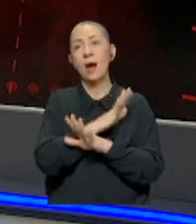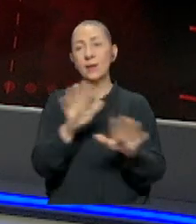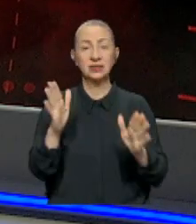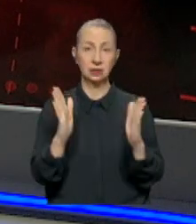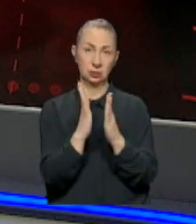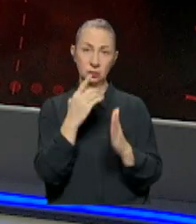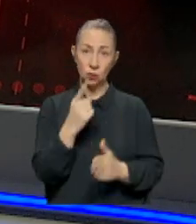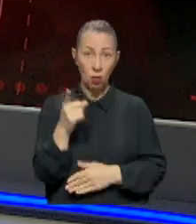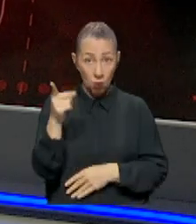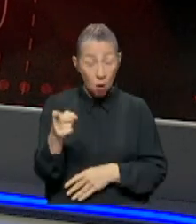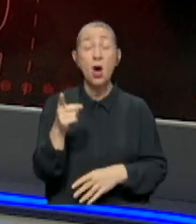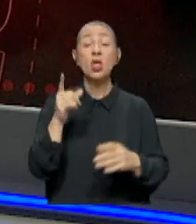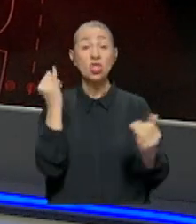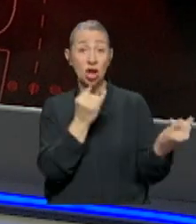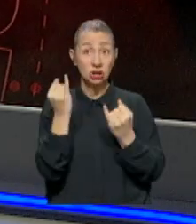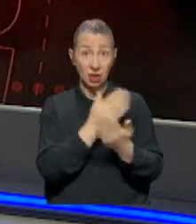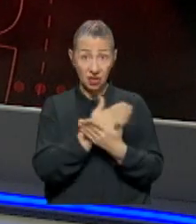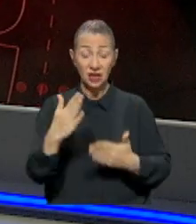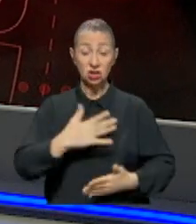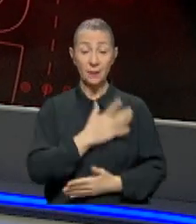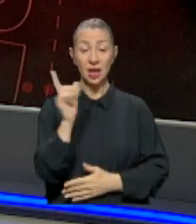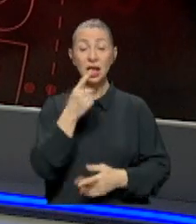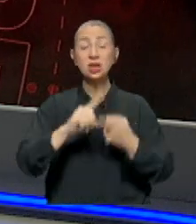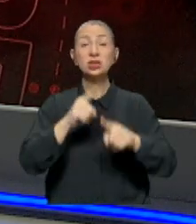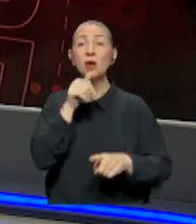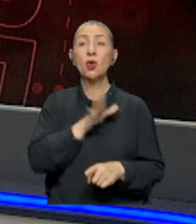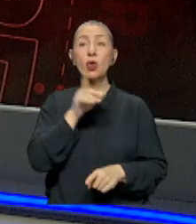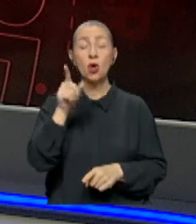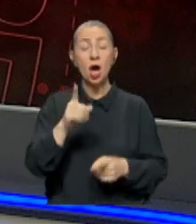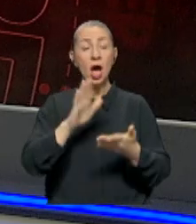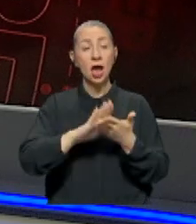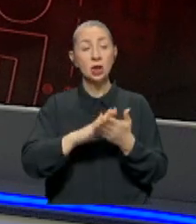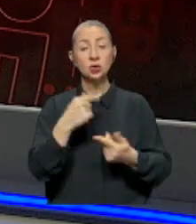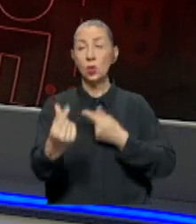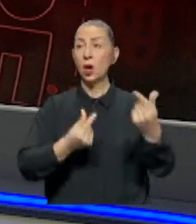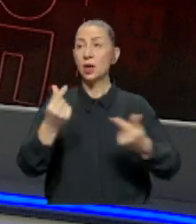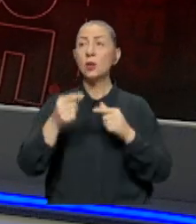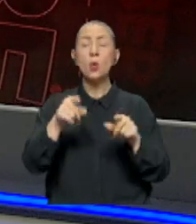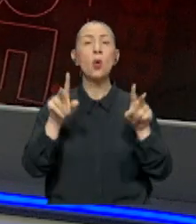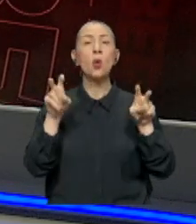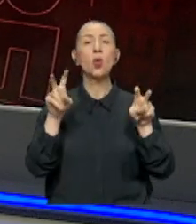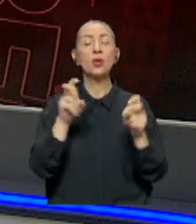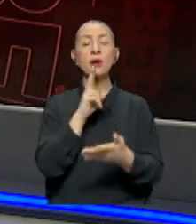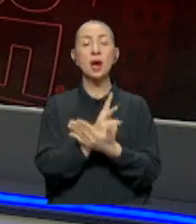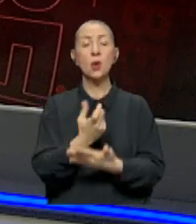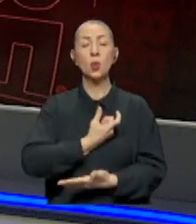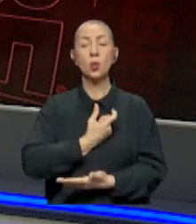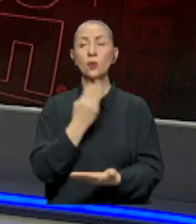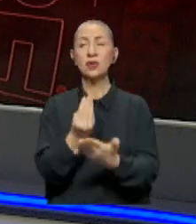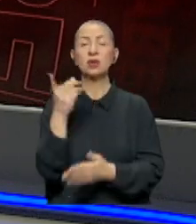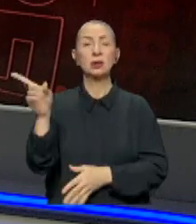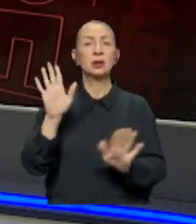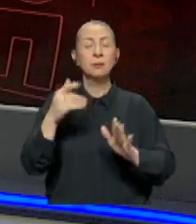diyor muhalefet. Tartışma sürerken CHP lideri Kılıçdaroğlu arkadaşlarını uyardı. Bu konuda kararı hukukçular